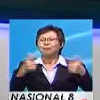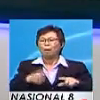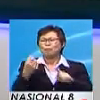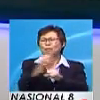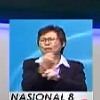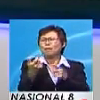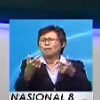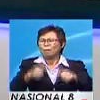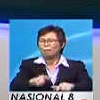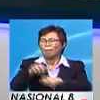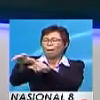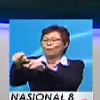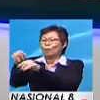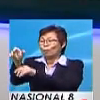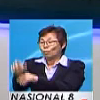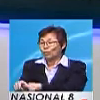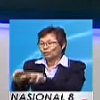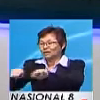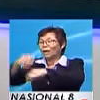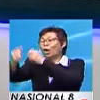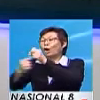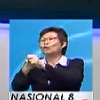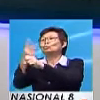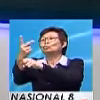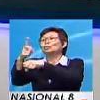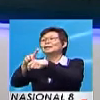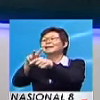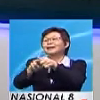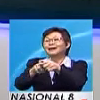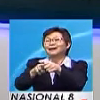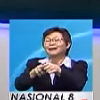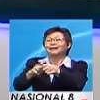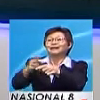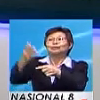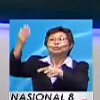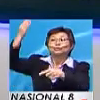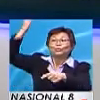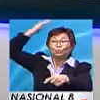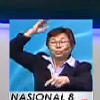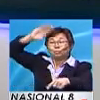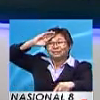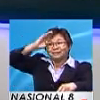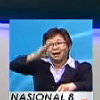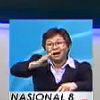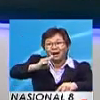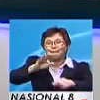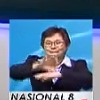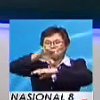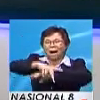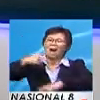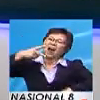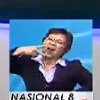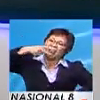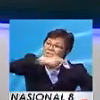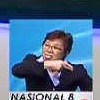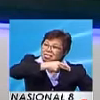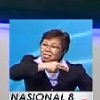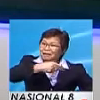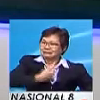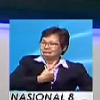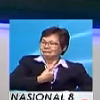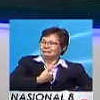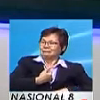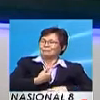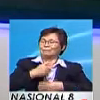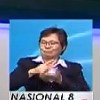sementara babitkan seorang murid tahun du di Klang Selangor yang sebelum ini mendakwa dipaksa menggunting lidahnya sendiri